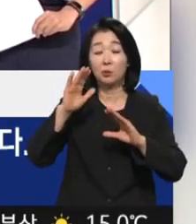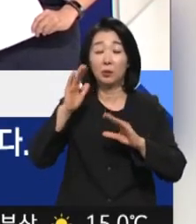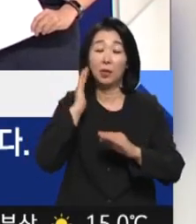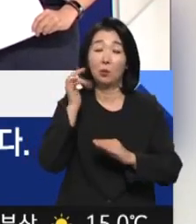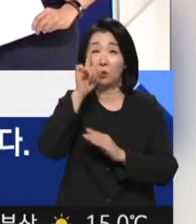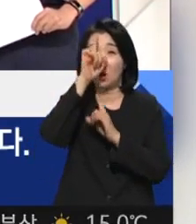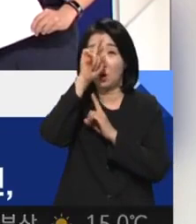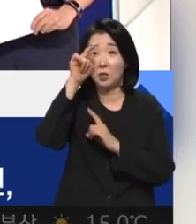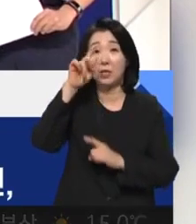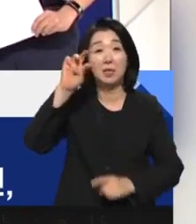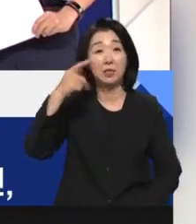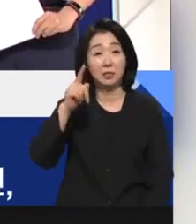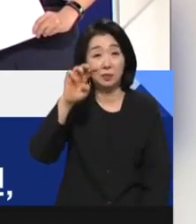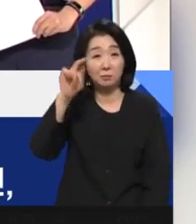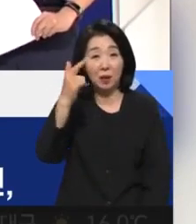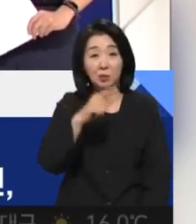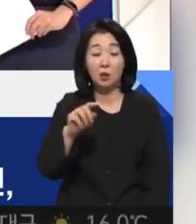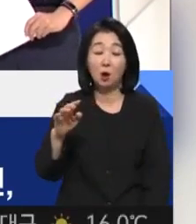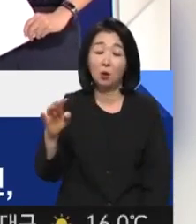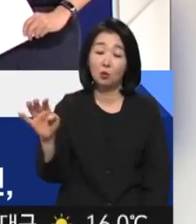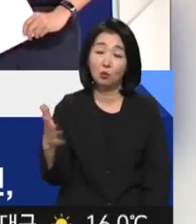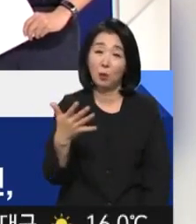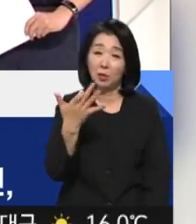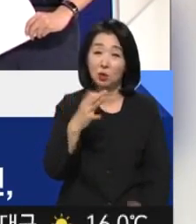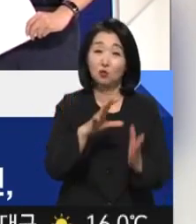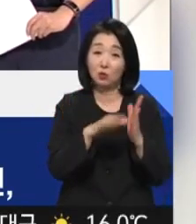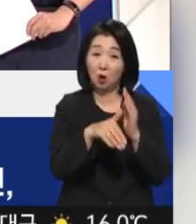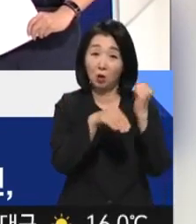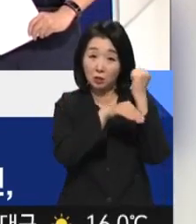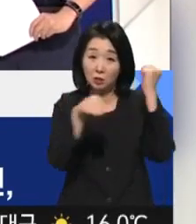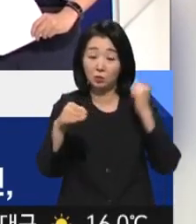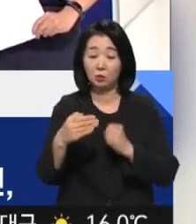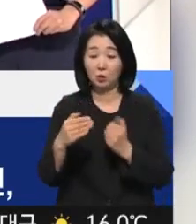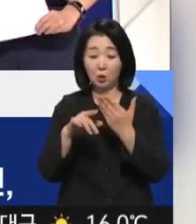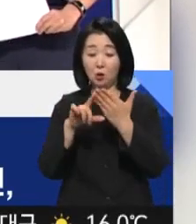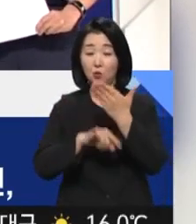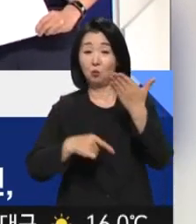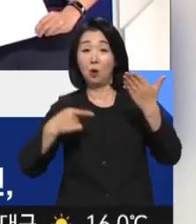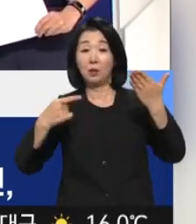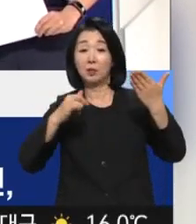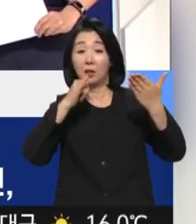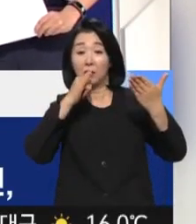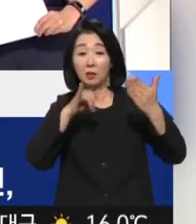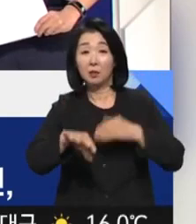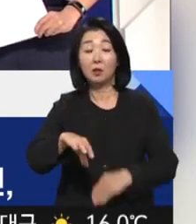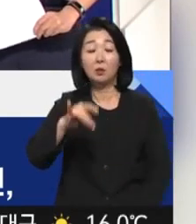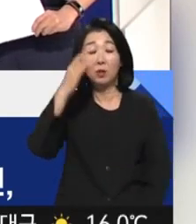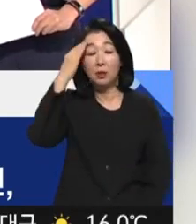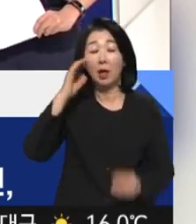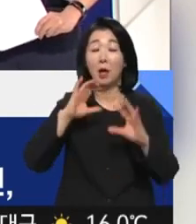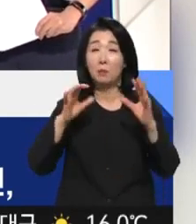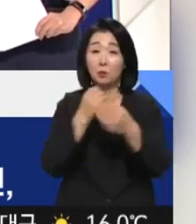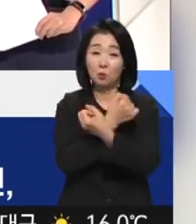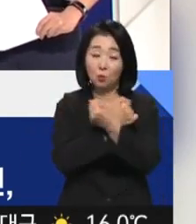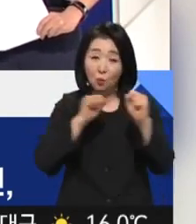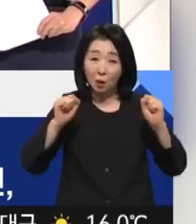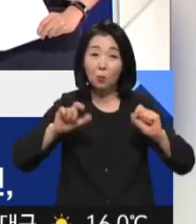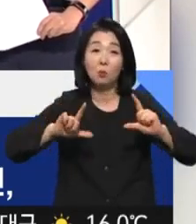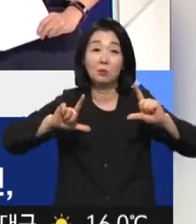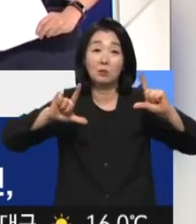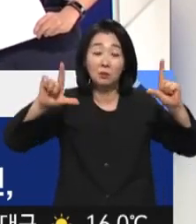말이죠. 1919년을 기준으로 삼은 겁니다. 그리고 같은 해 9월 1일에 나온 최초의 대한민국